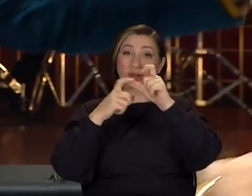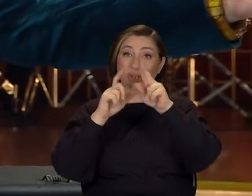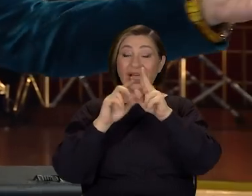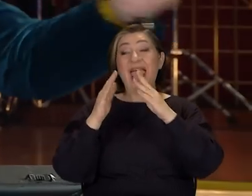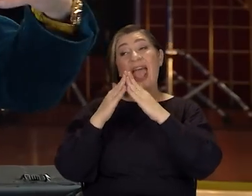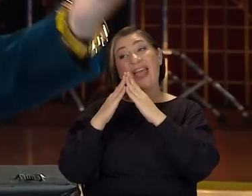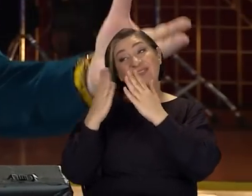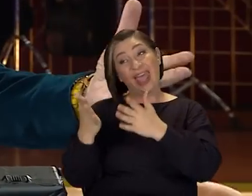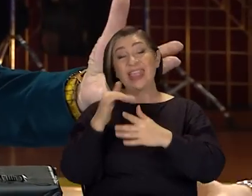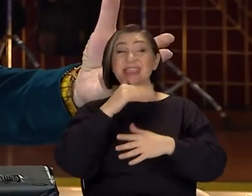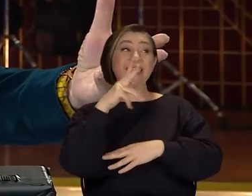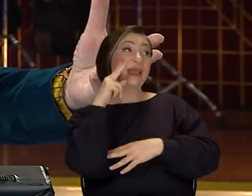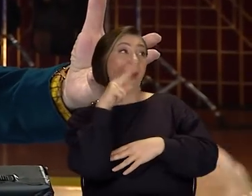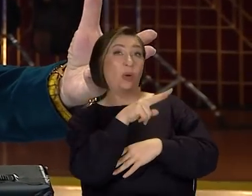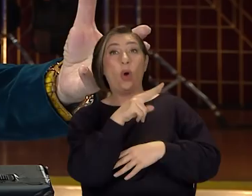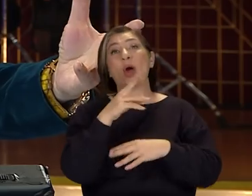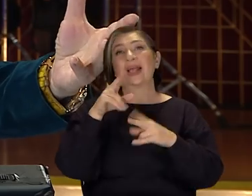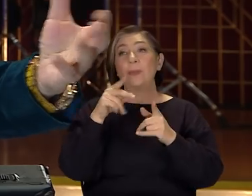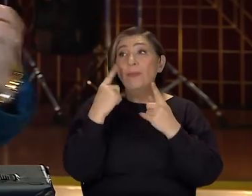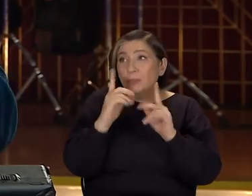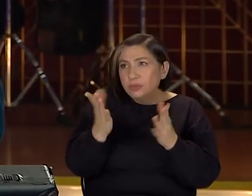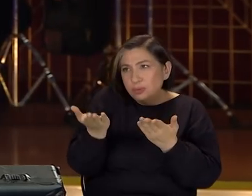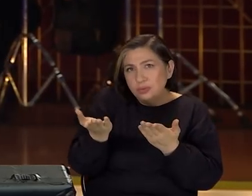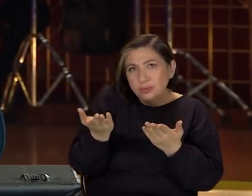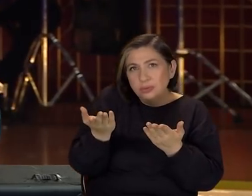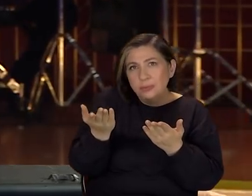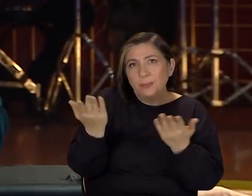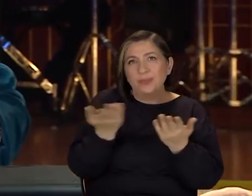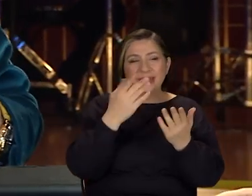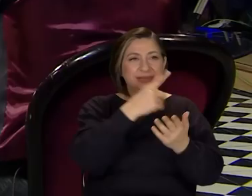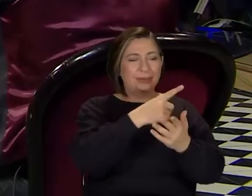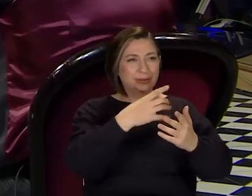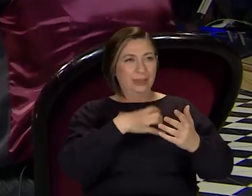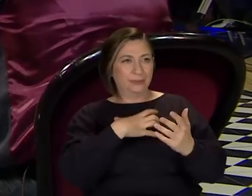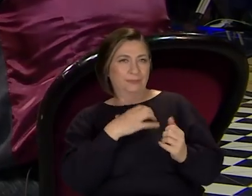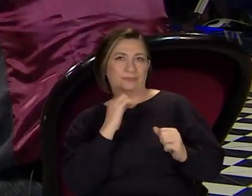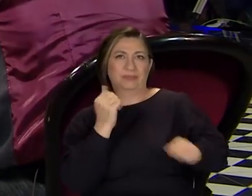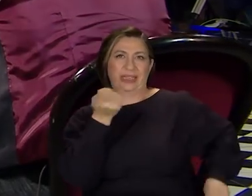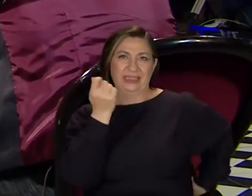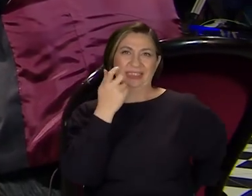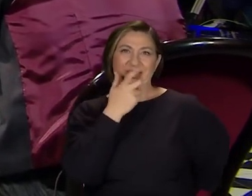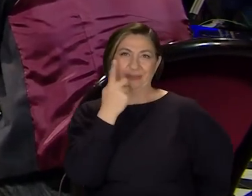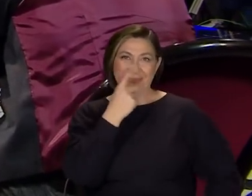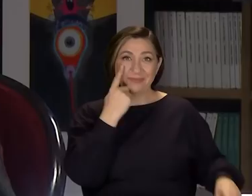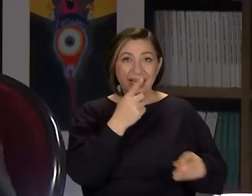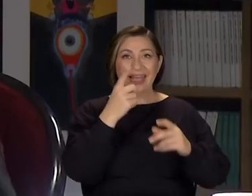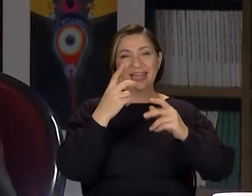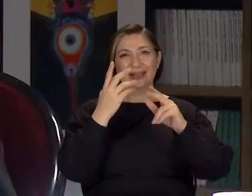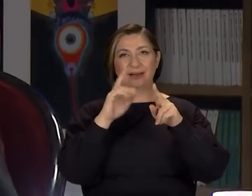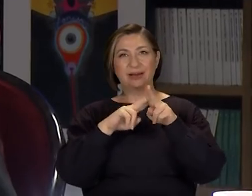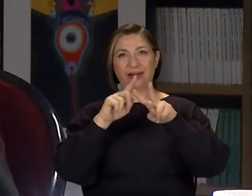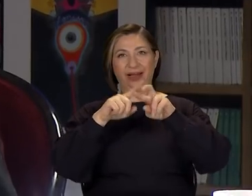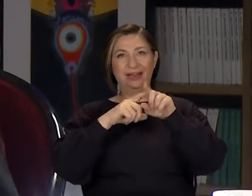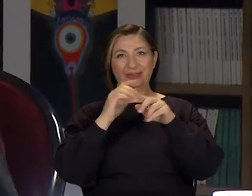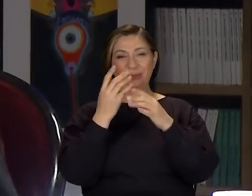Gox denize bakıyor. Bakmıyorsun aslında. Yani bak mesela sen performanslarda filan da bak. Yani o başta hani Karl Lagerfeld